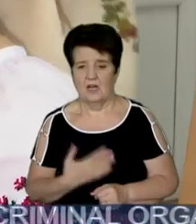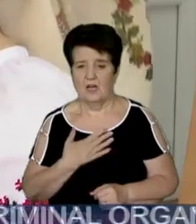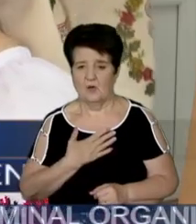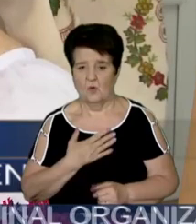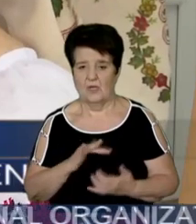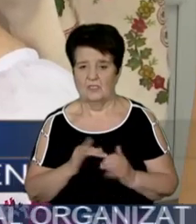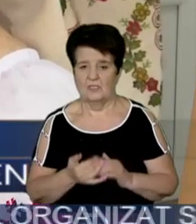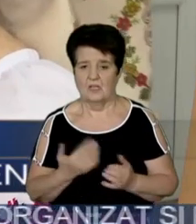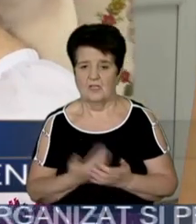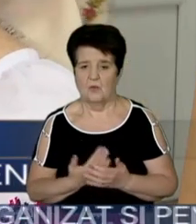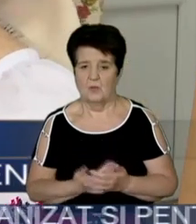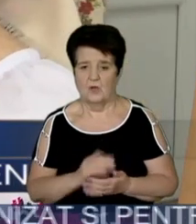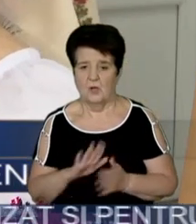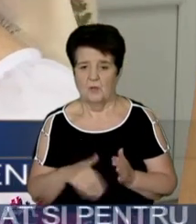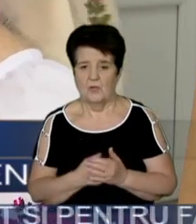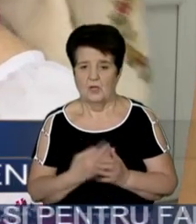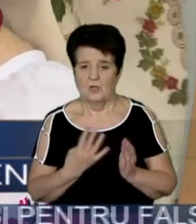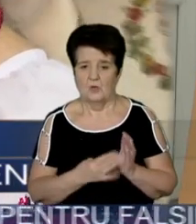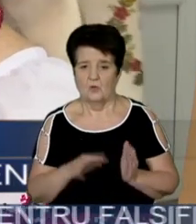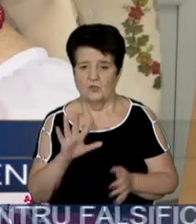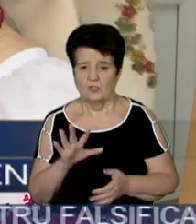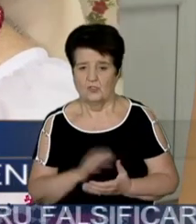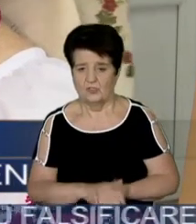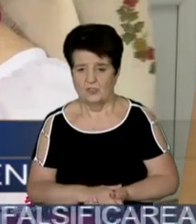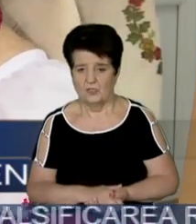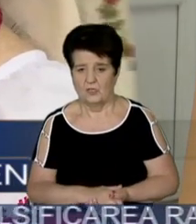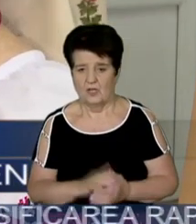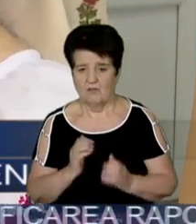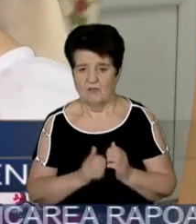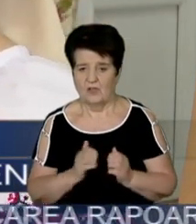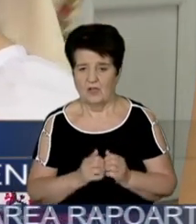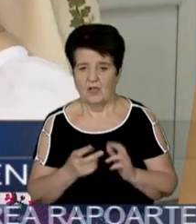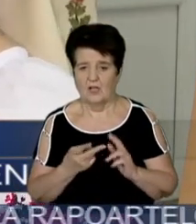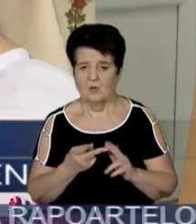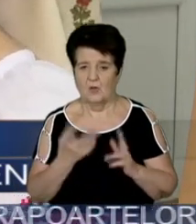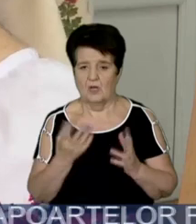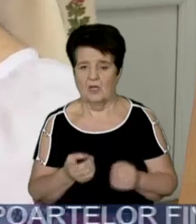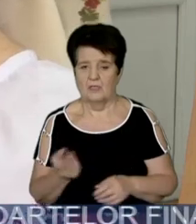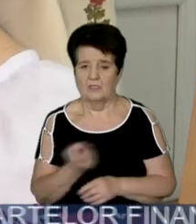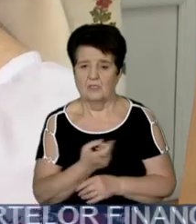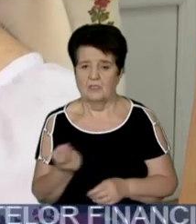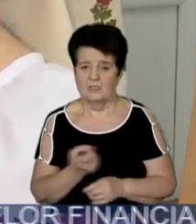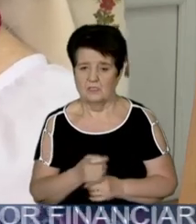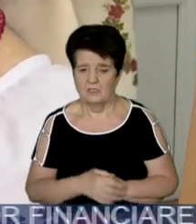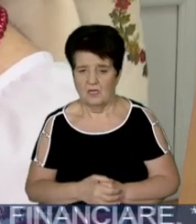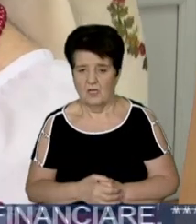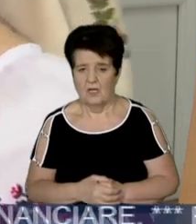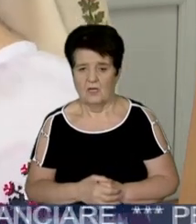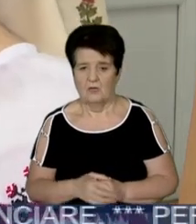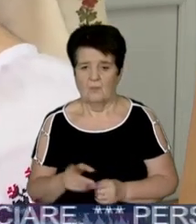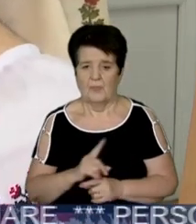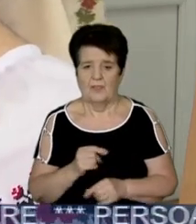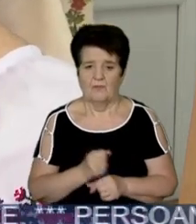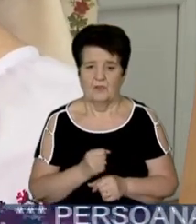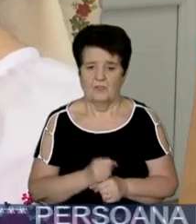în sat, de pildă, până în anii 95, la fiecare a doilea casă țesă ceva. Sau în state verticale, sau în